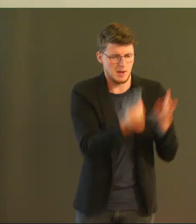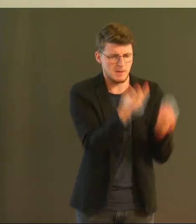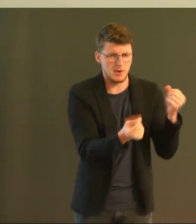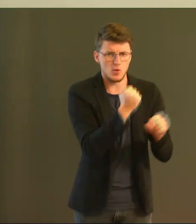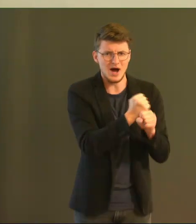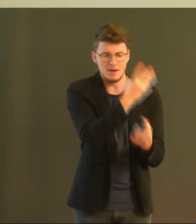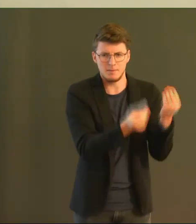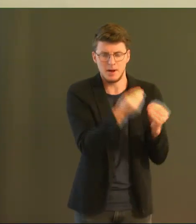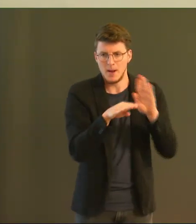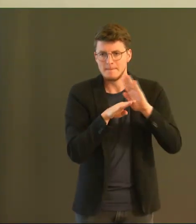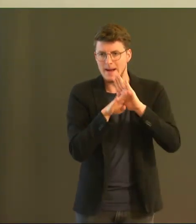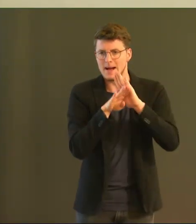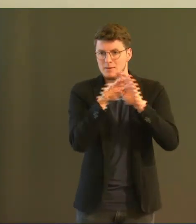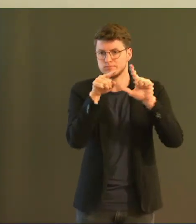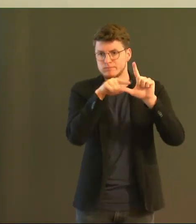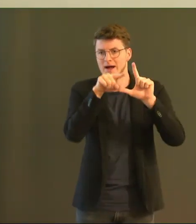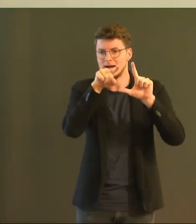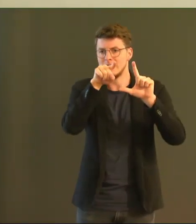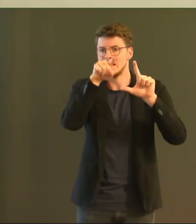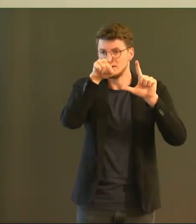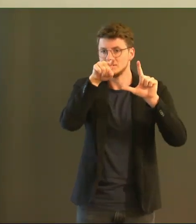fera du brakna